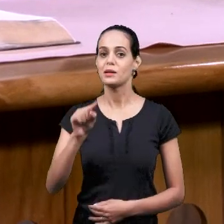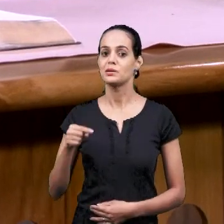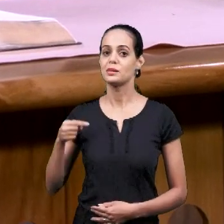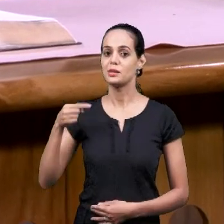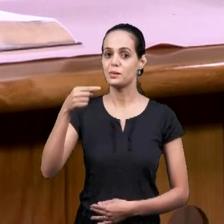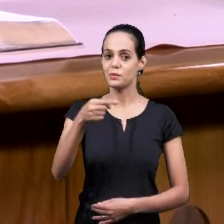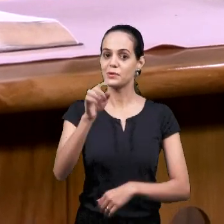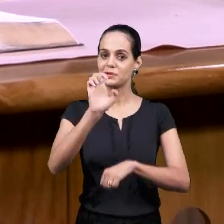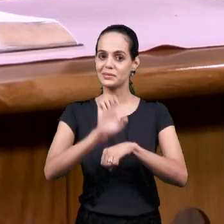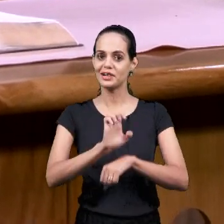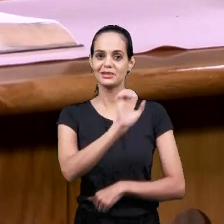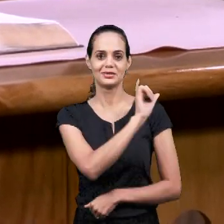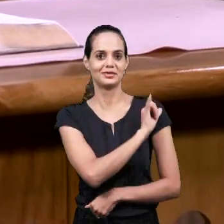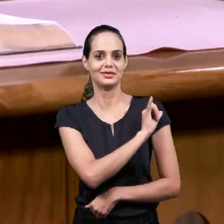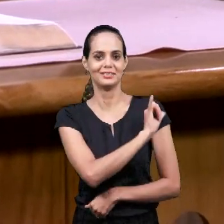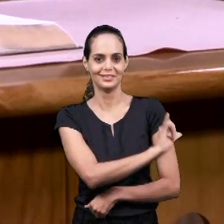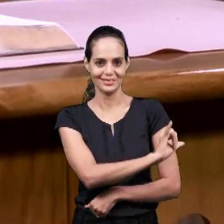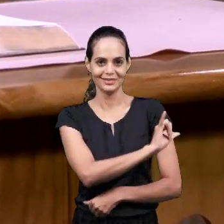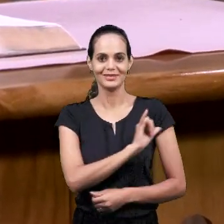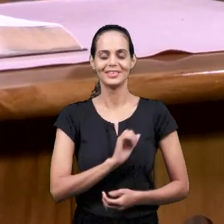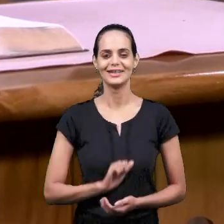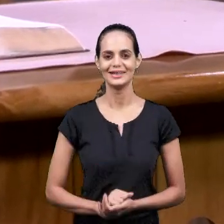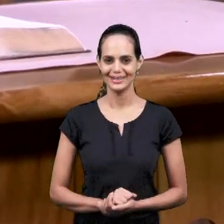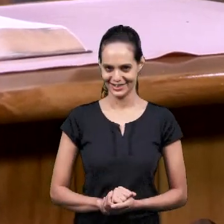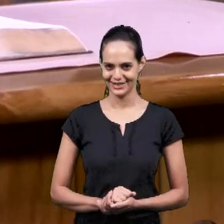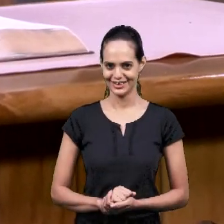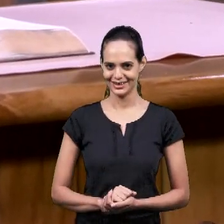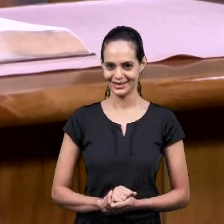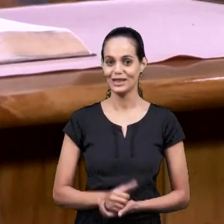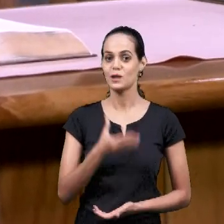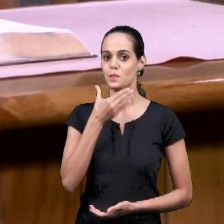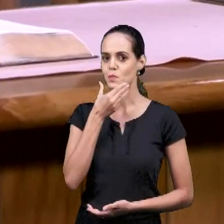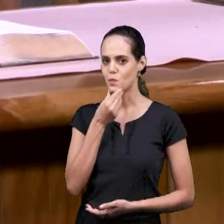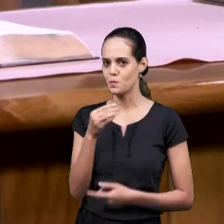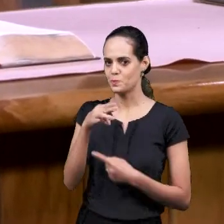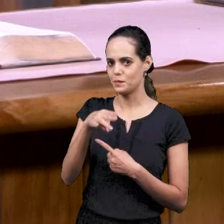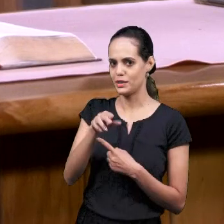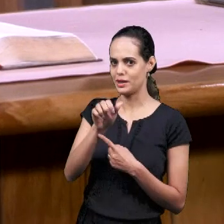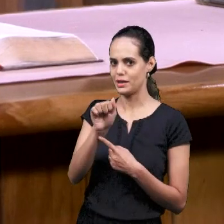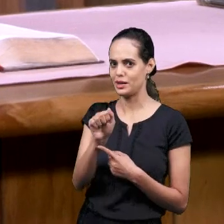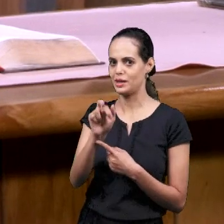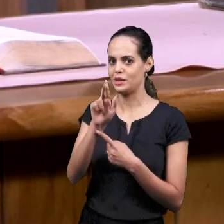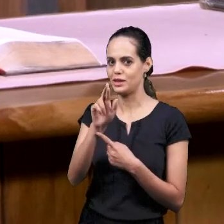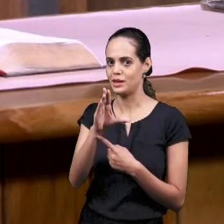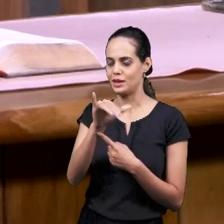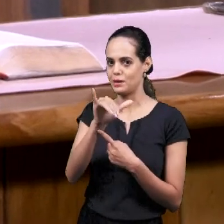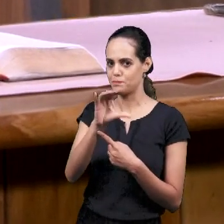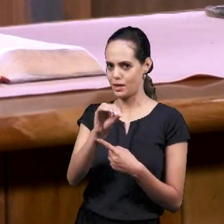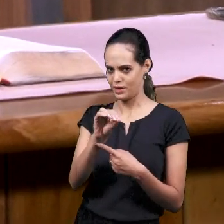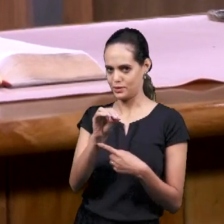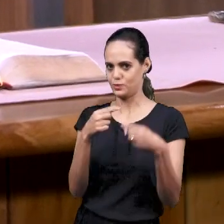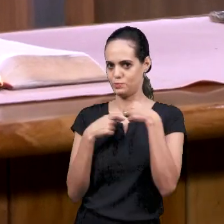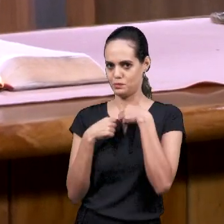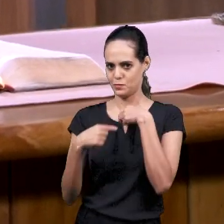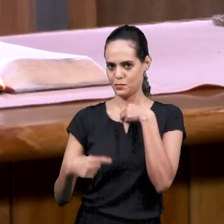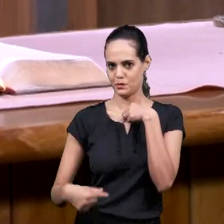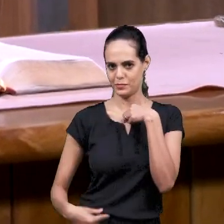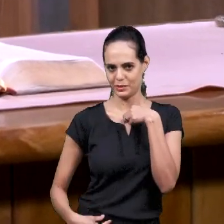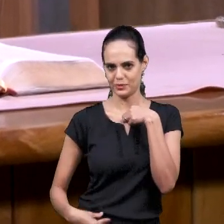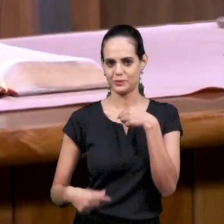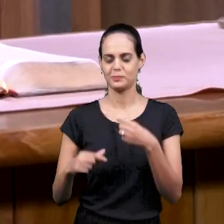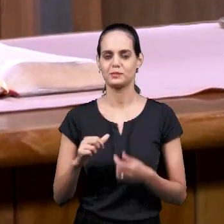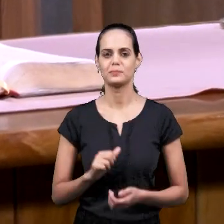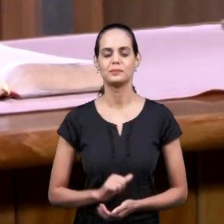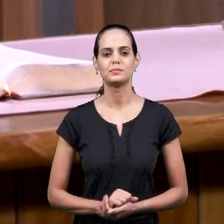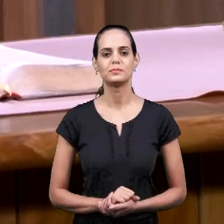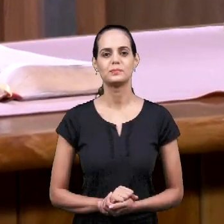Gerais. Ensuite, on va dans l'état de Rio de Janeiro, où le frère Paulo Marcio, le groupe d'ouvriers de l'église de Vila Coringa, à